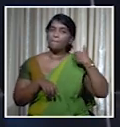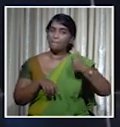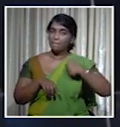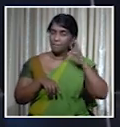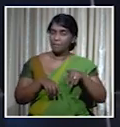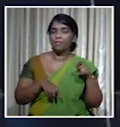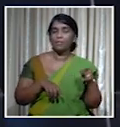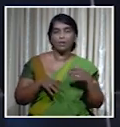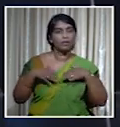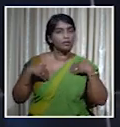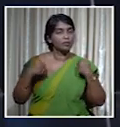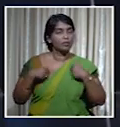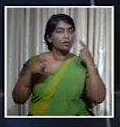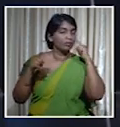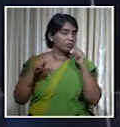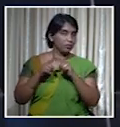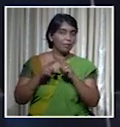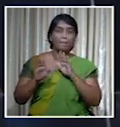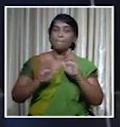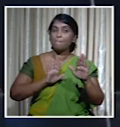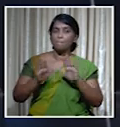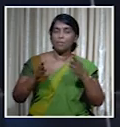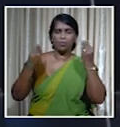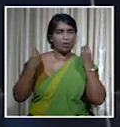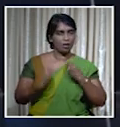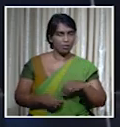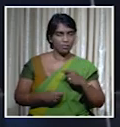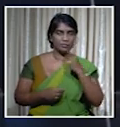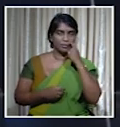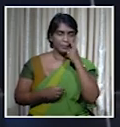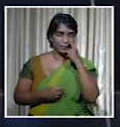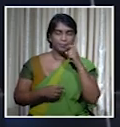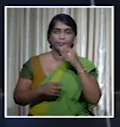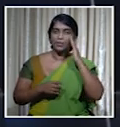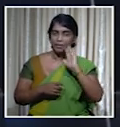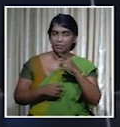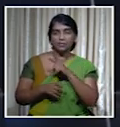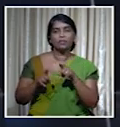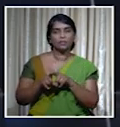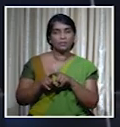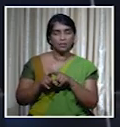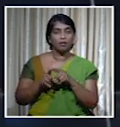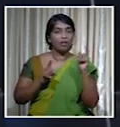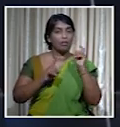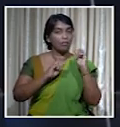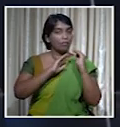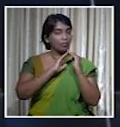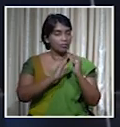තමයි මේ සෞඛ්‍ය ක්ෂේත්‍රයේ පරිපාලනයේ බිඳ වැටලා තියෙන්නේ. සාමාන්‍යයෙන්